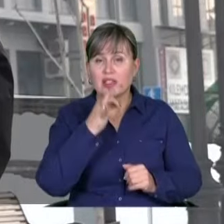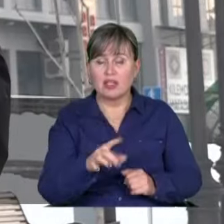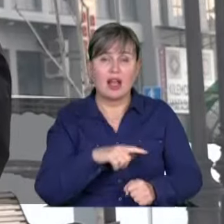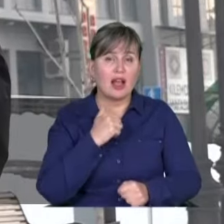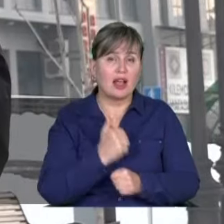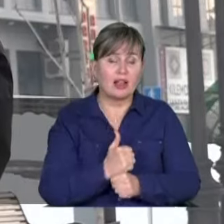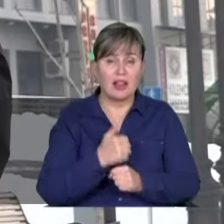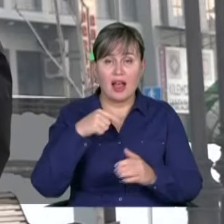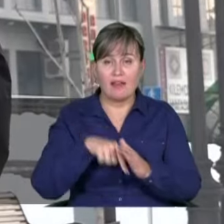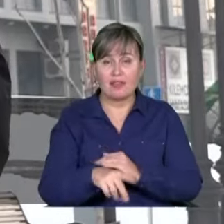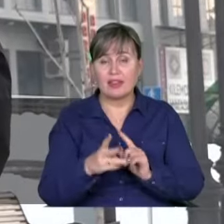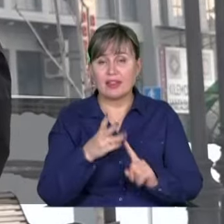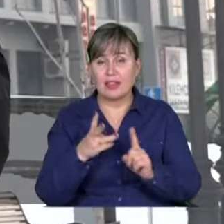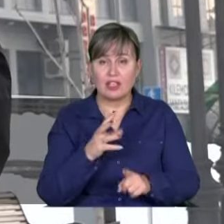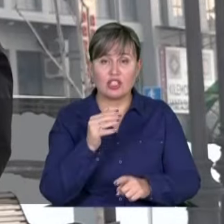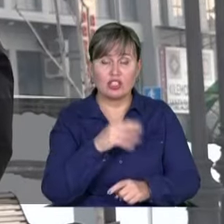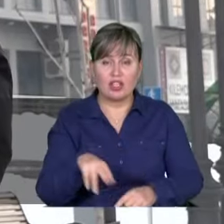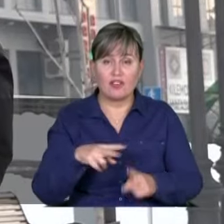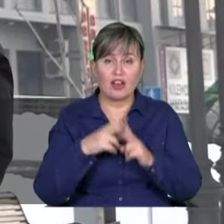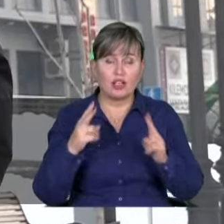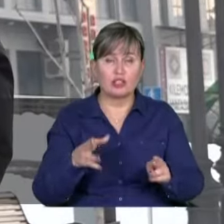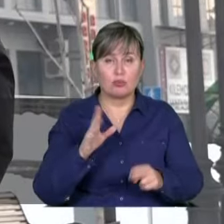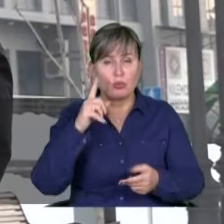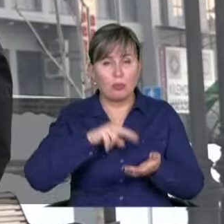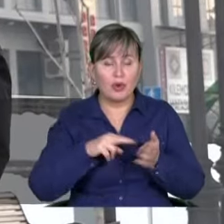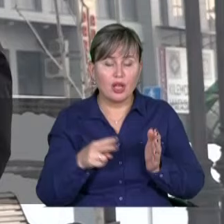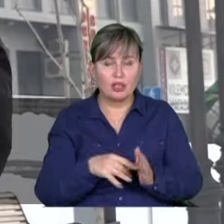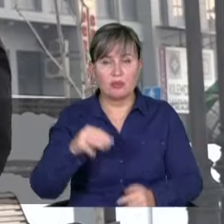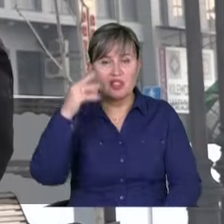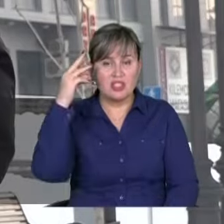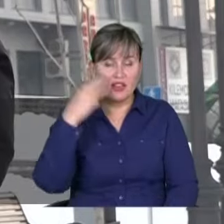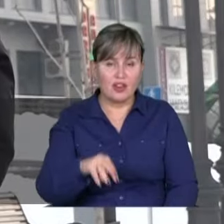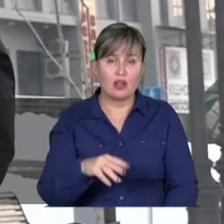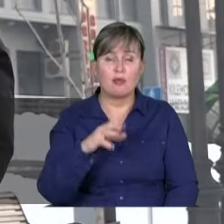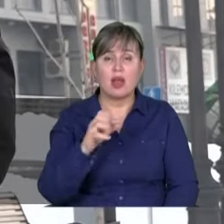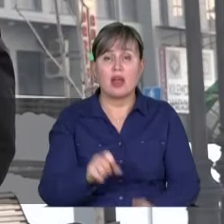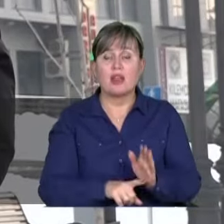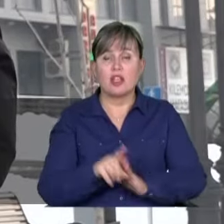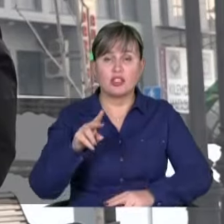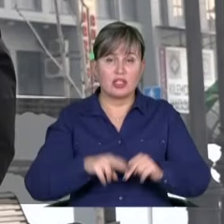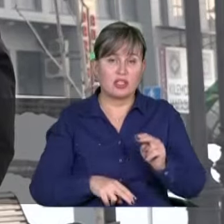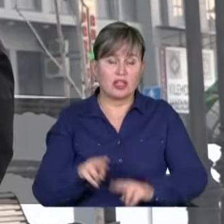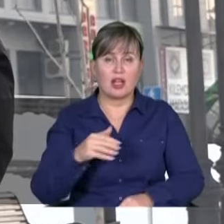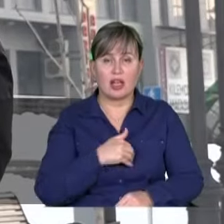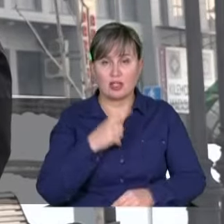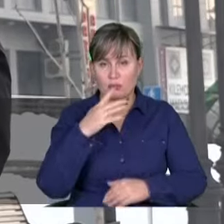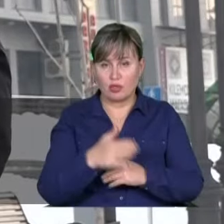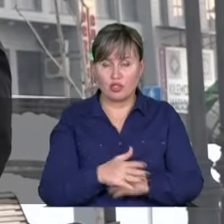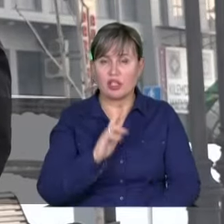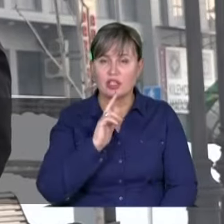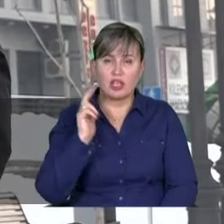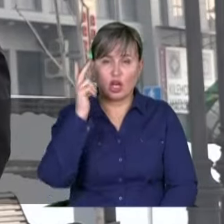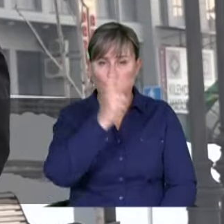главной изюминкой 3-го ЖД-вокзала станут продуманность и современность. А начать строительство намерены в ближайшие